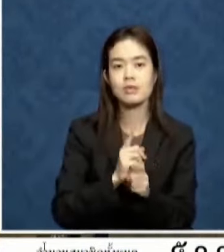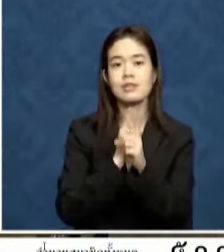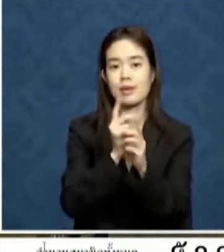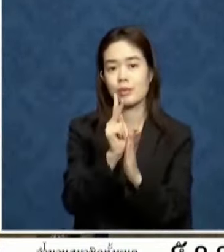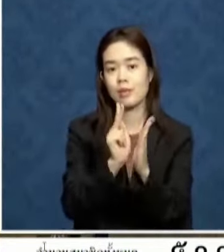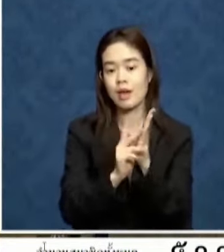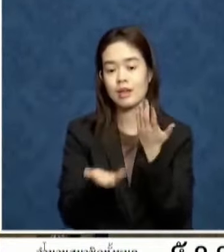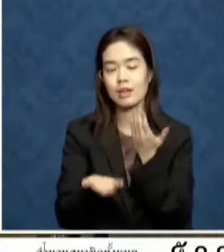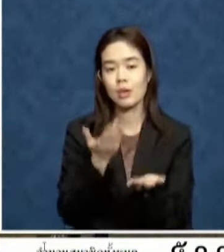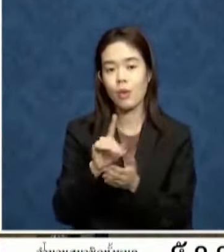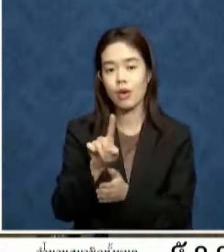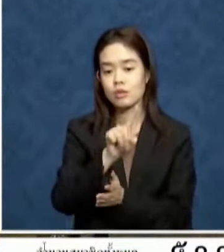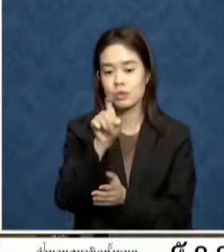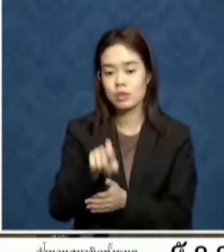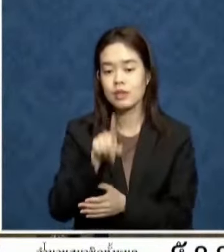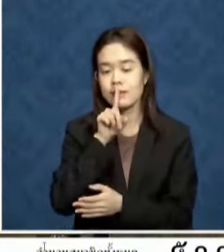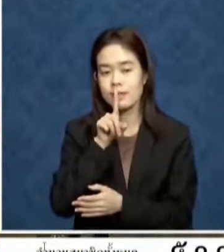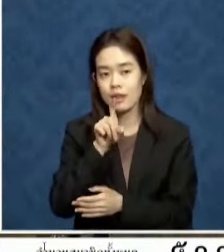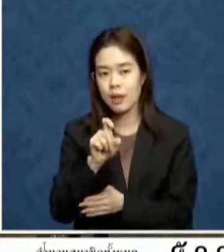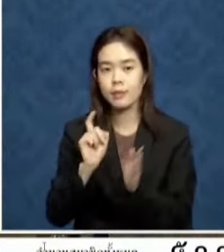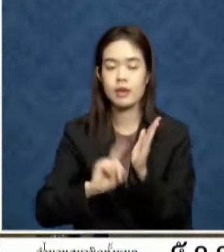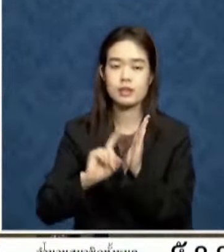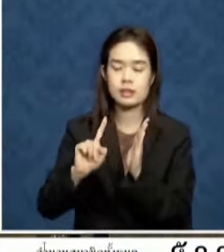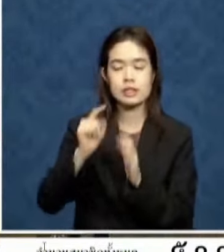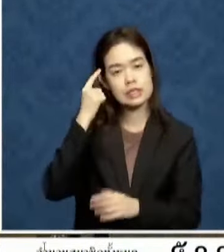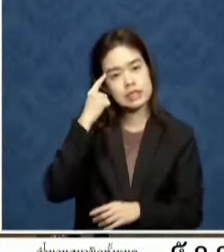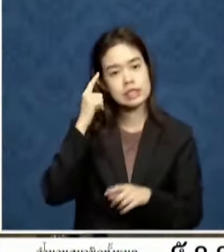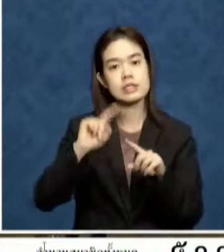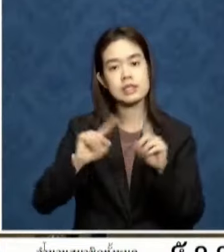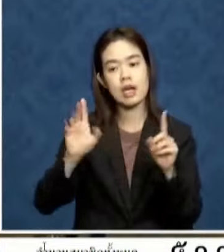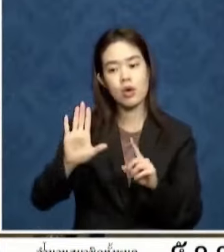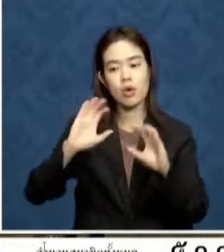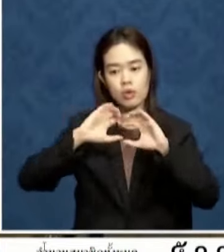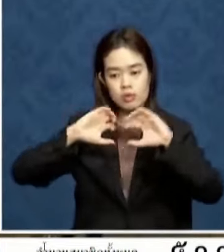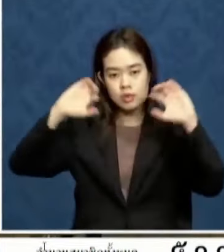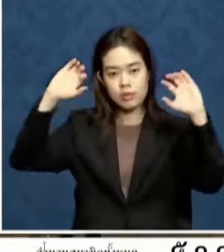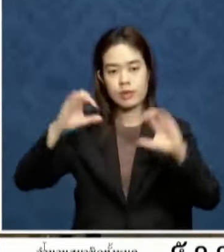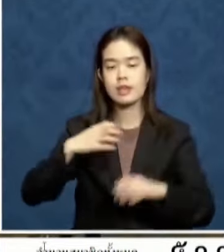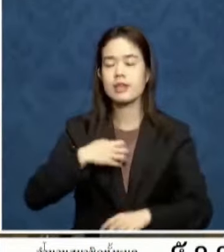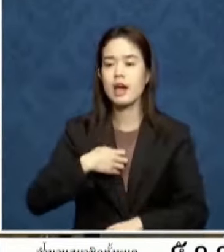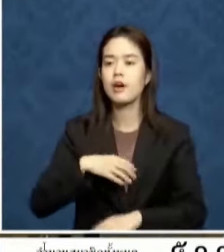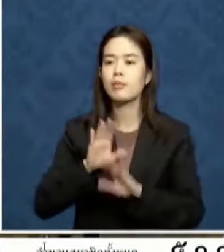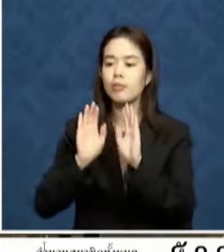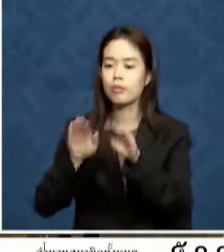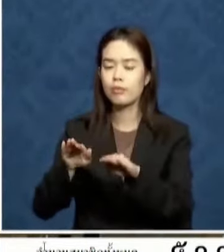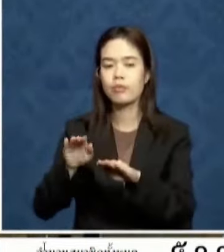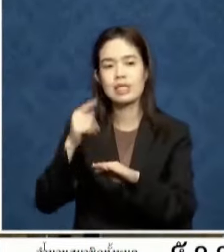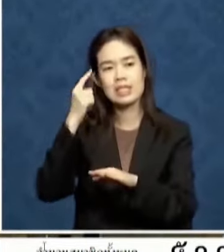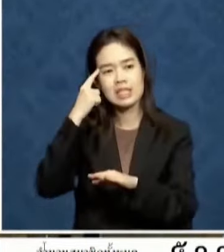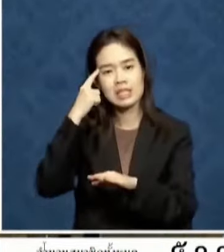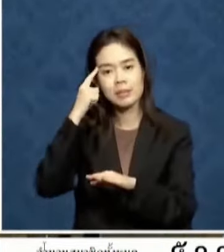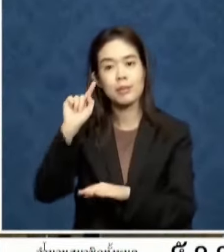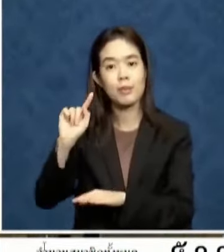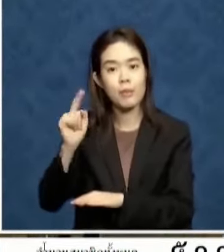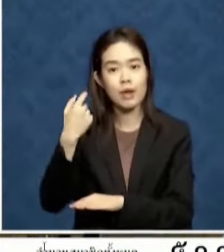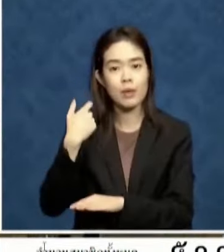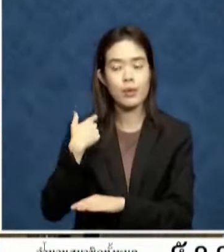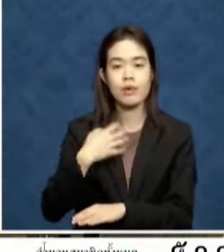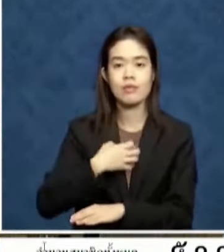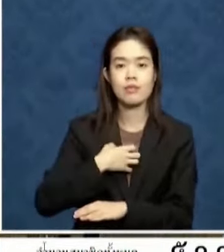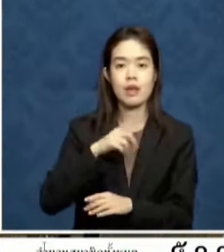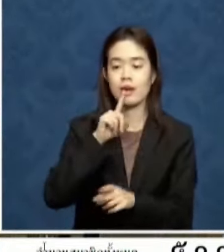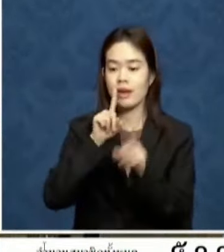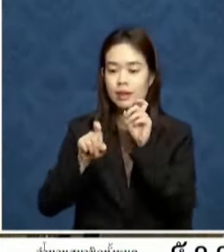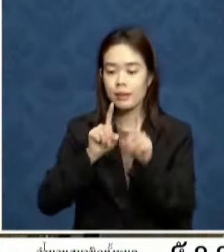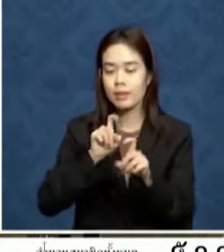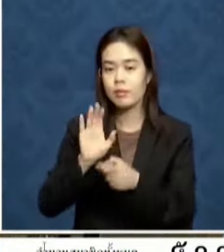ามติสำหรับการทำประชามติครั้งแรกซึ่งผมก็ยังเห็นต่างกับรัฐบาลแล้วก็เรียกร้องให้รัฐบาลนั้นทบทวนให้หันมาใช้คำถามที่เปิดกว้างขึ้นเพื่อทำให้ประ